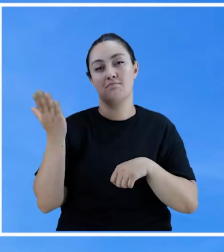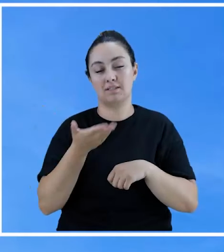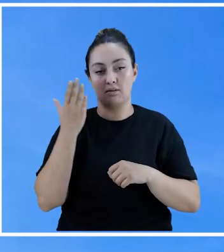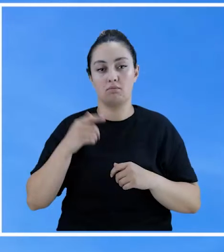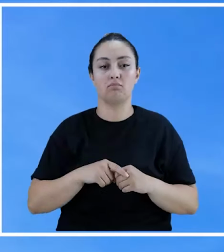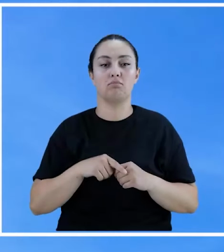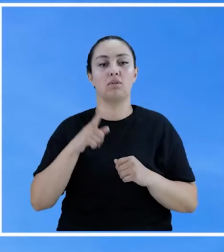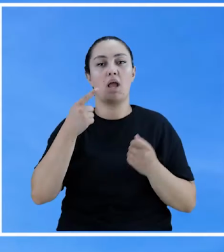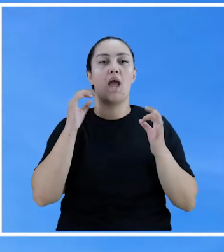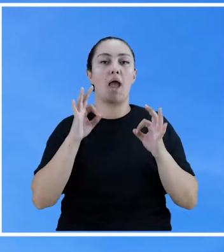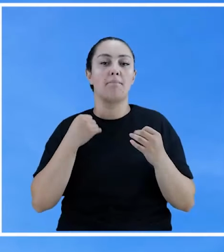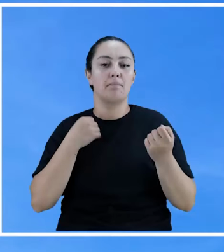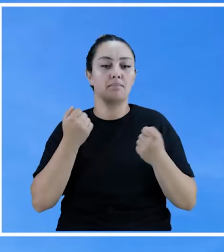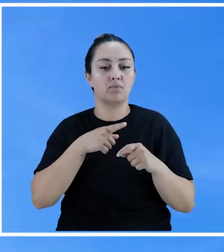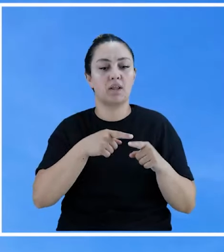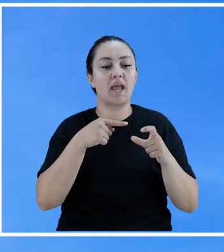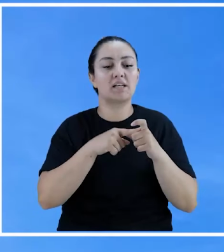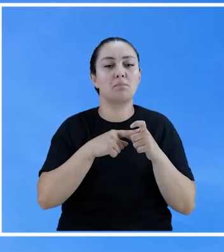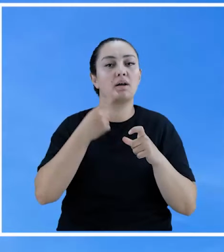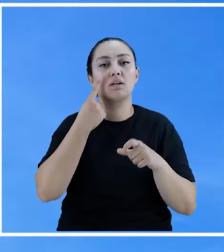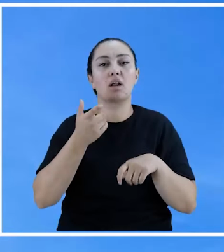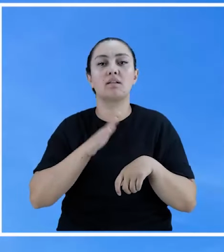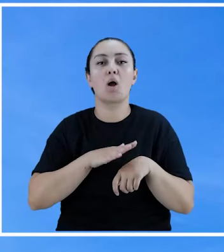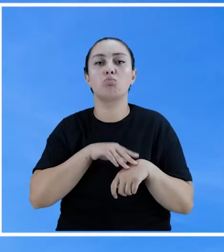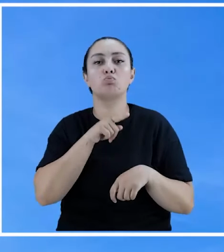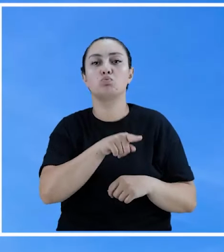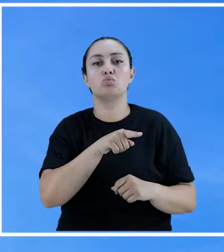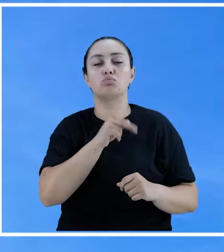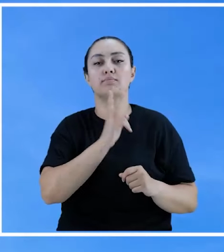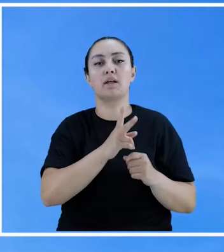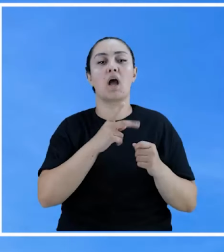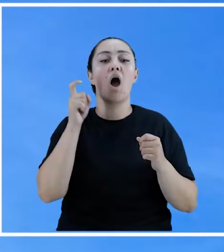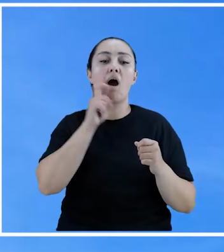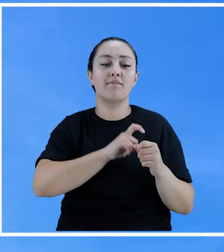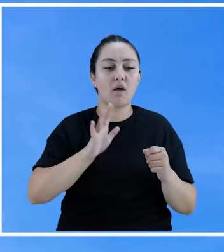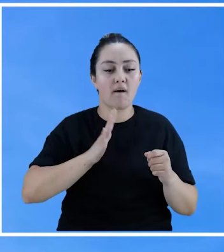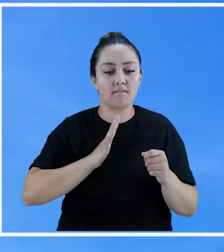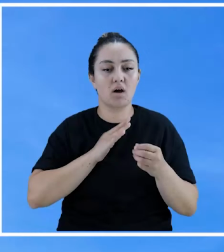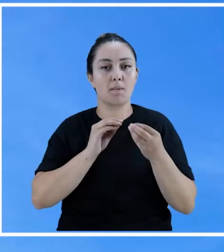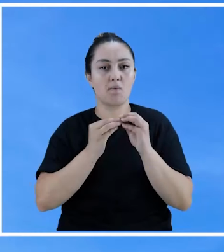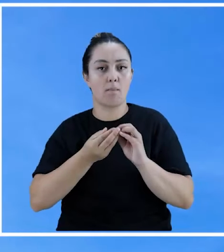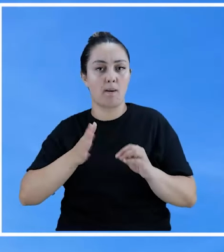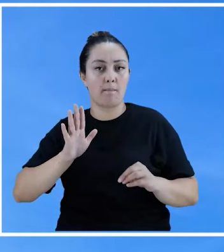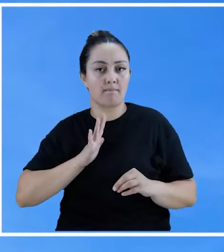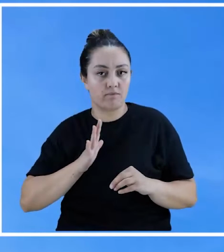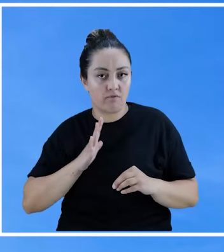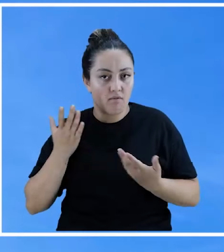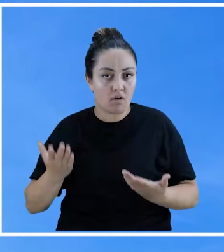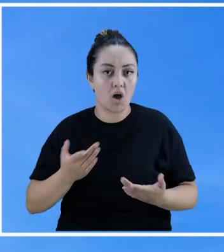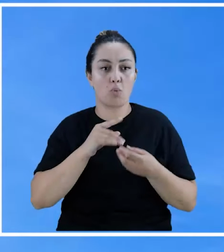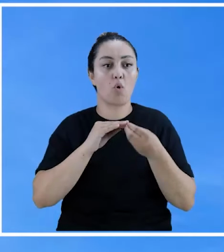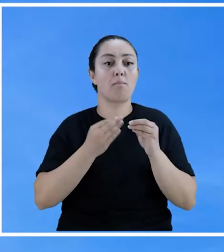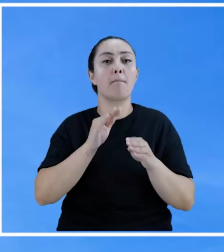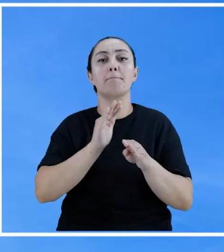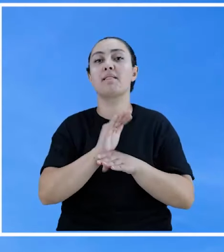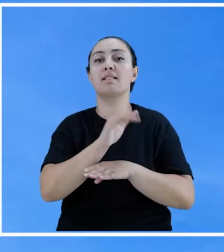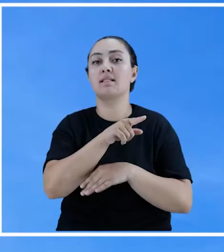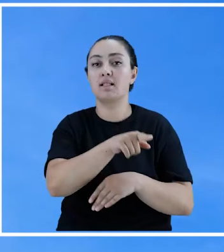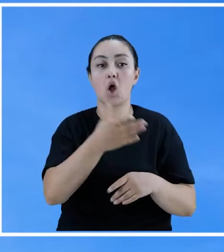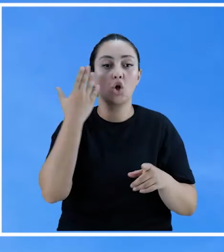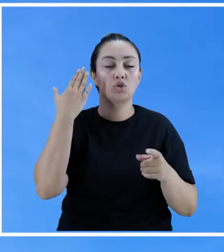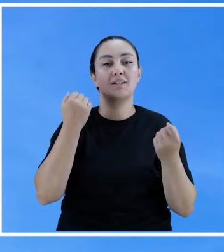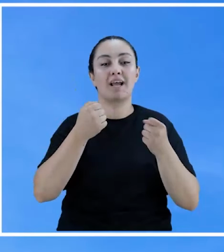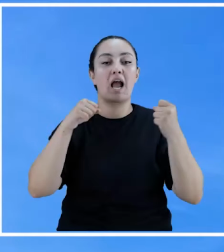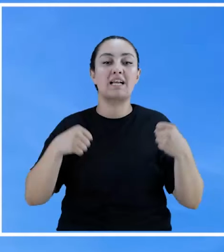araba, ekspertize götürüyoruz değil mi? Şimdi ekspertiz ne yapıyor? Neresinde hata var, kusur var ya da daha önce bir problem yaşamış